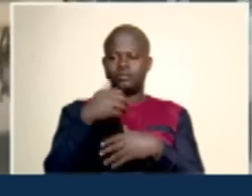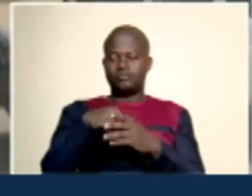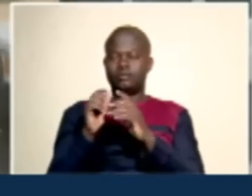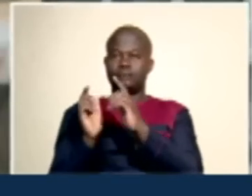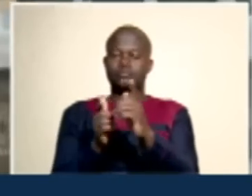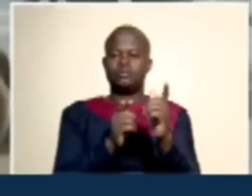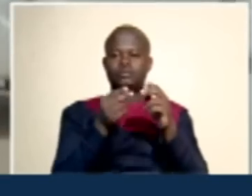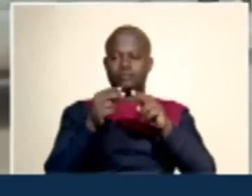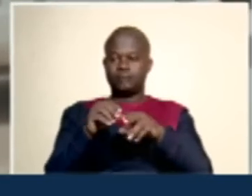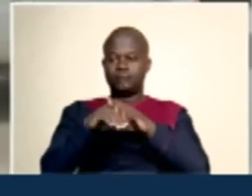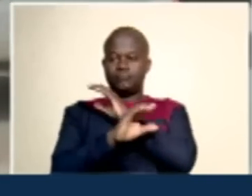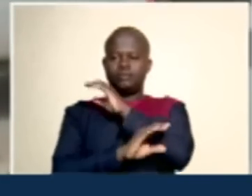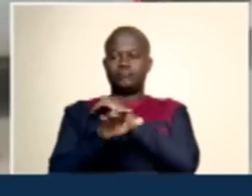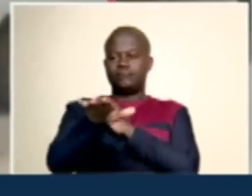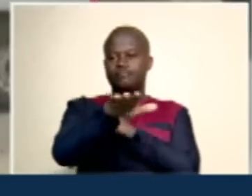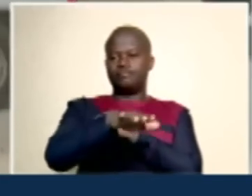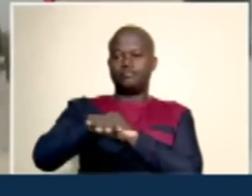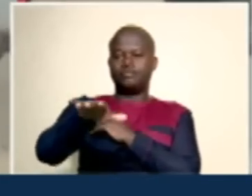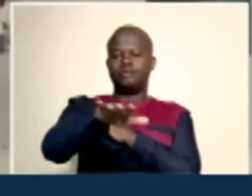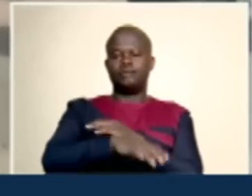mirwano irimo kubera muri icyo gihugu.